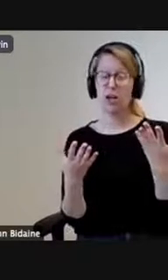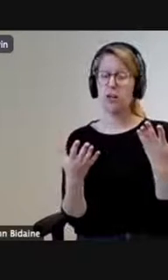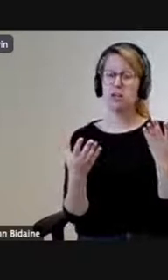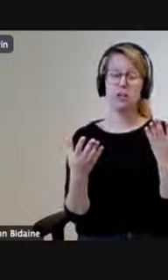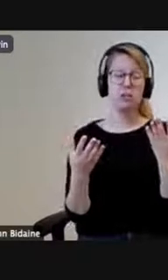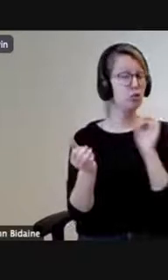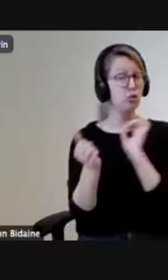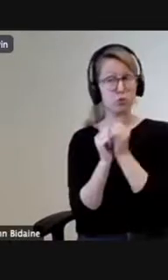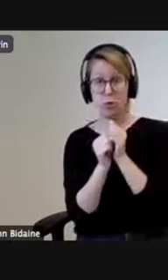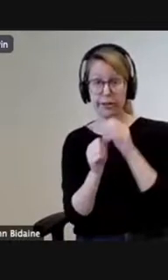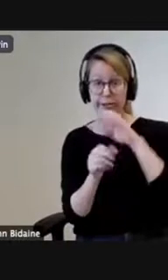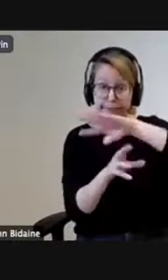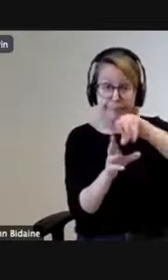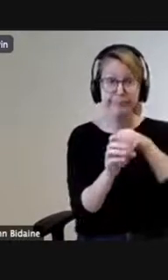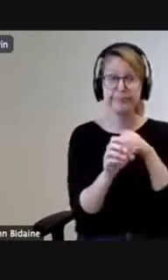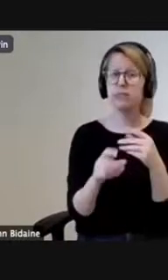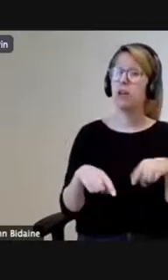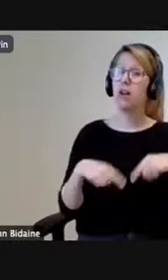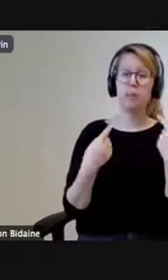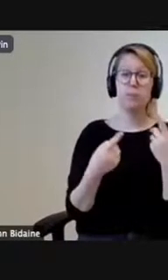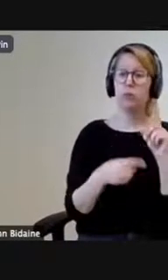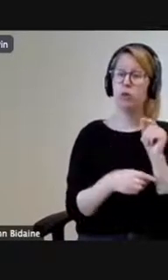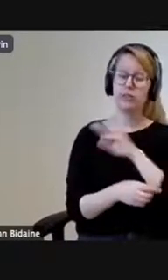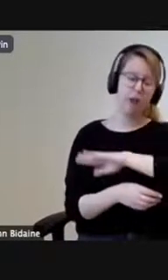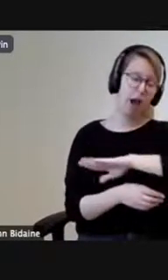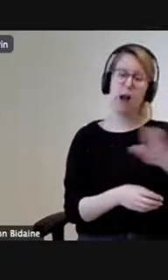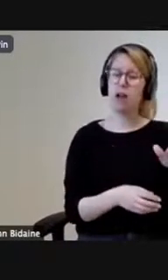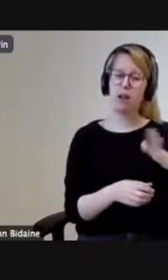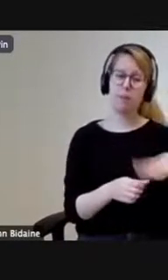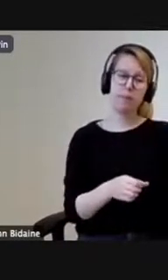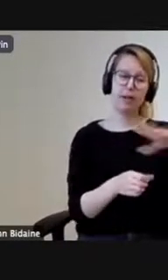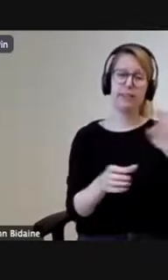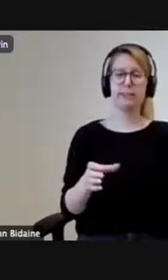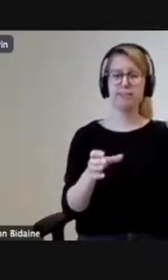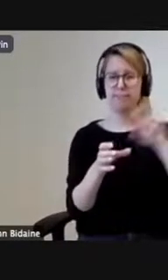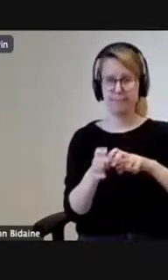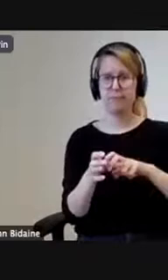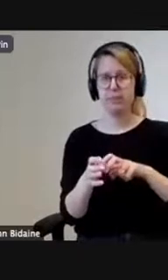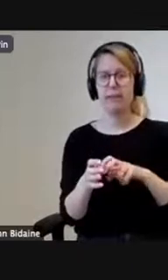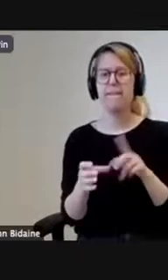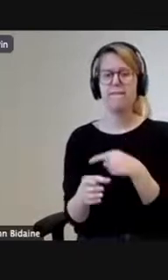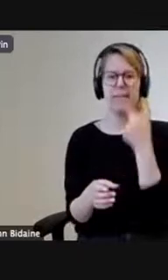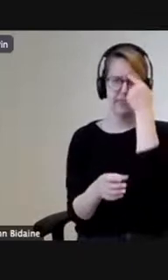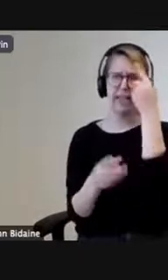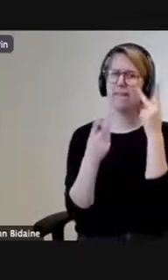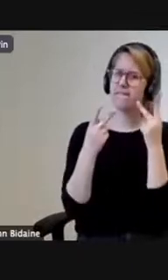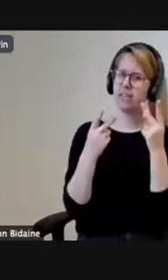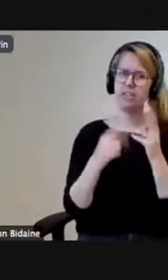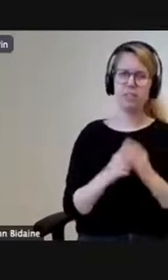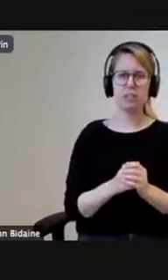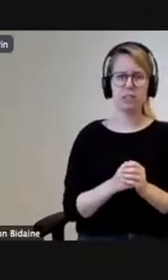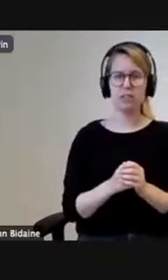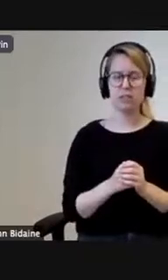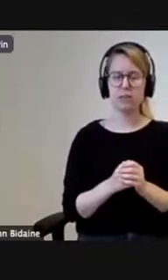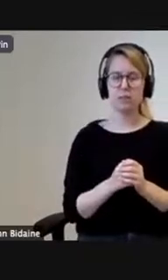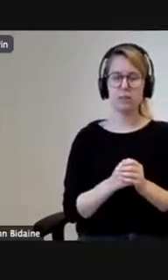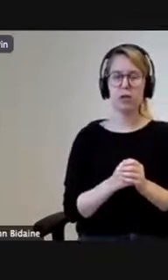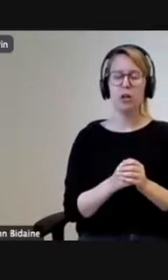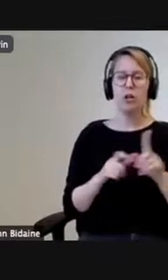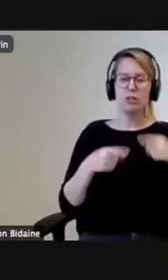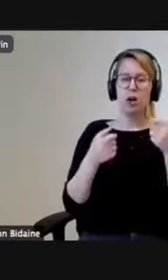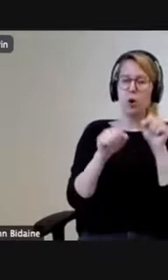champs qui nous semblent importants, également en matière de lutte contre la violence, les abus et la